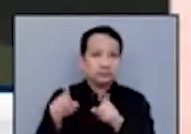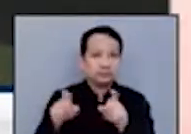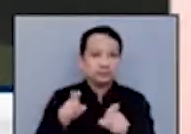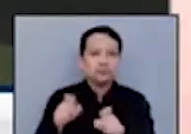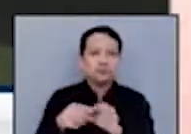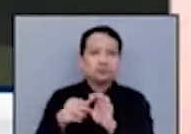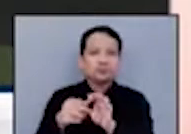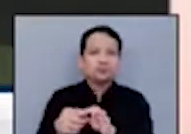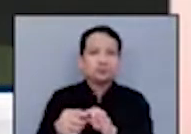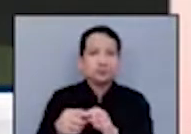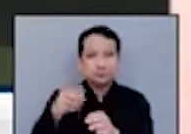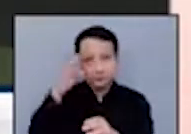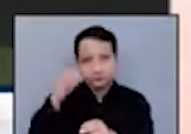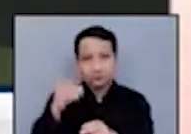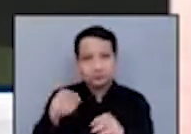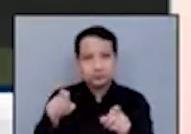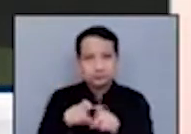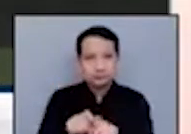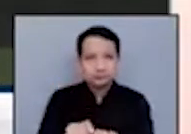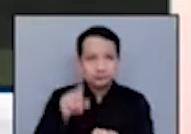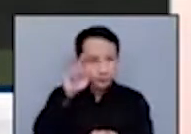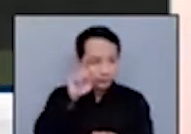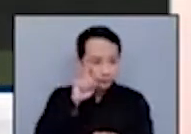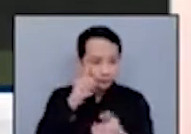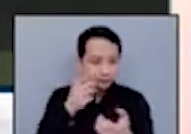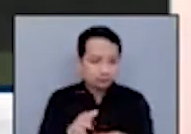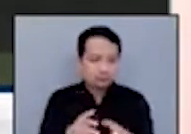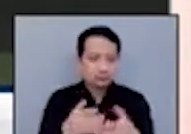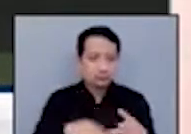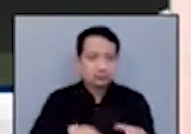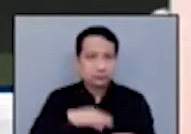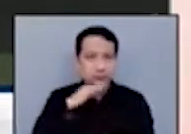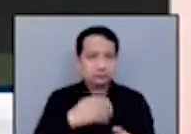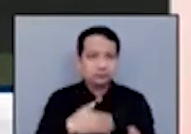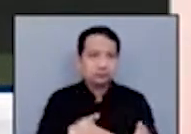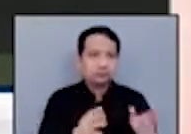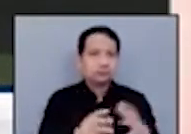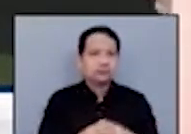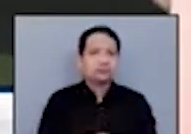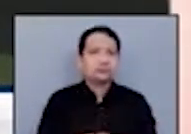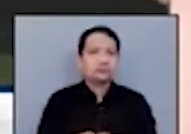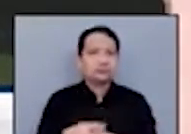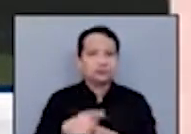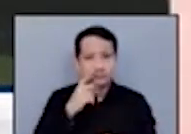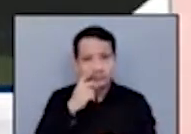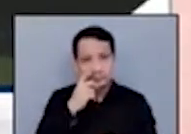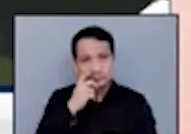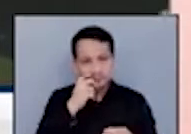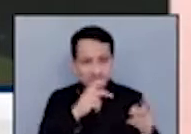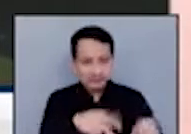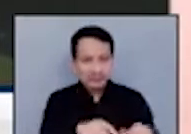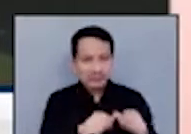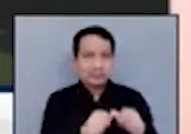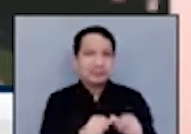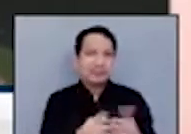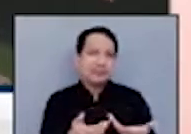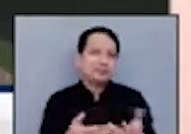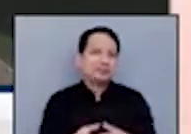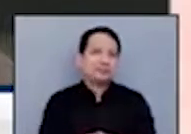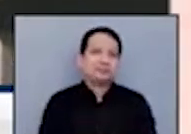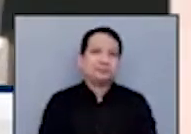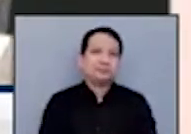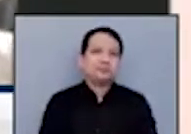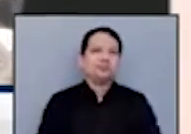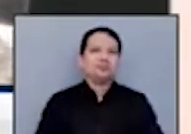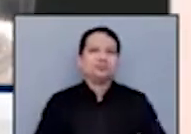nila is mag-mate, tapos pagtapos mag-mate, busog na siya. Ayaw lang agad sila. Parang tao rin, no? Oh, okay, ano naman po ang kulungan